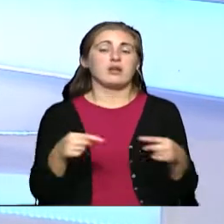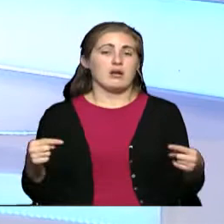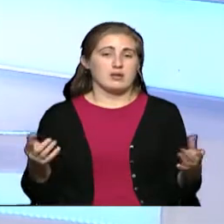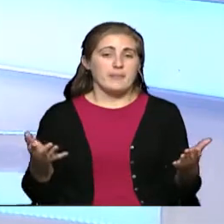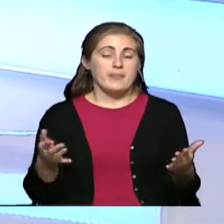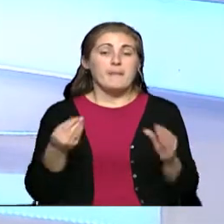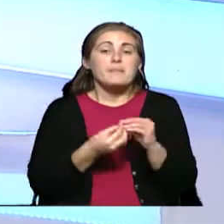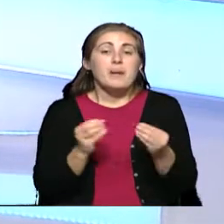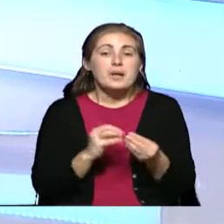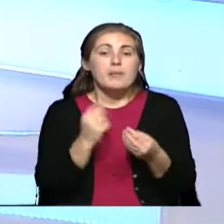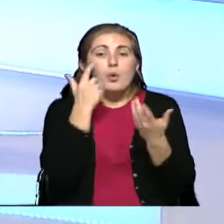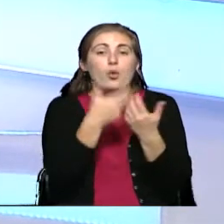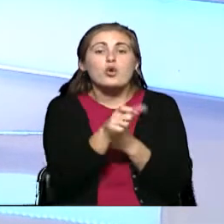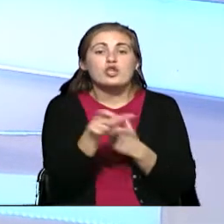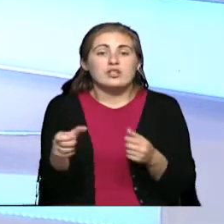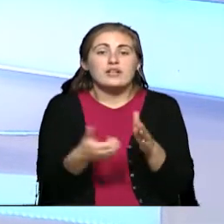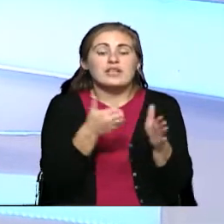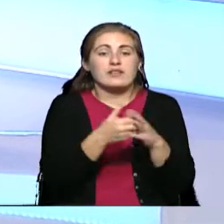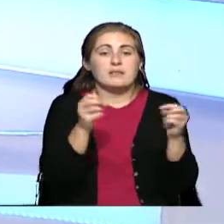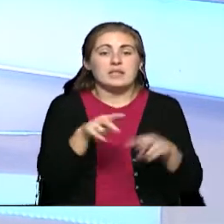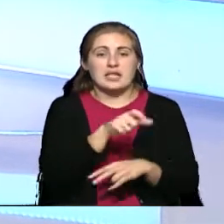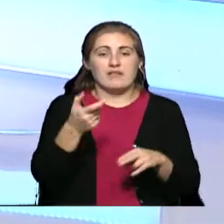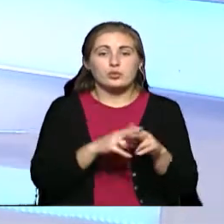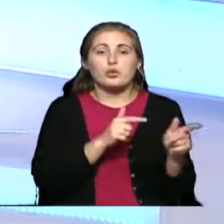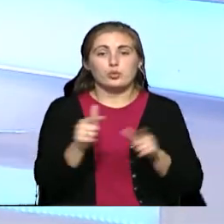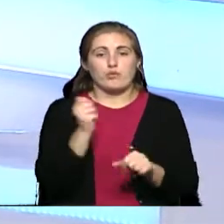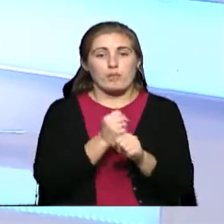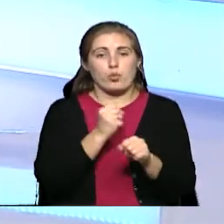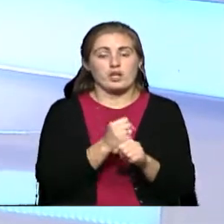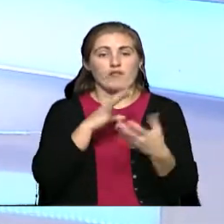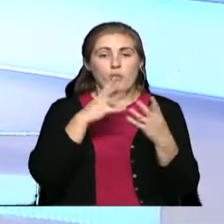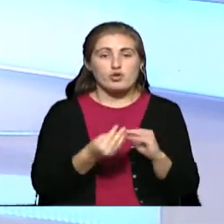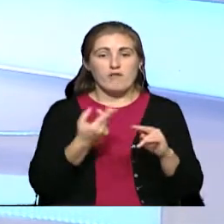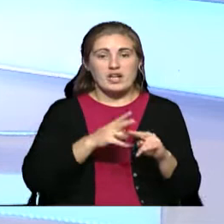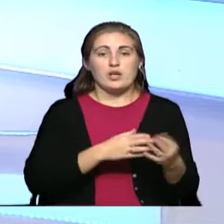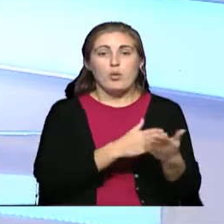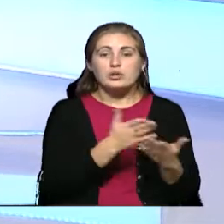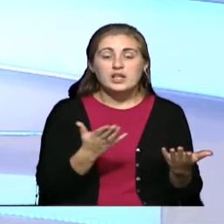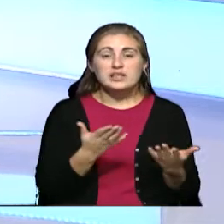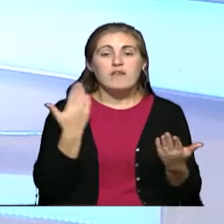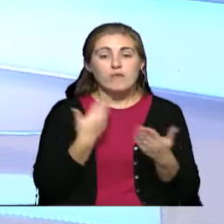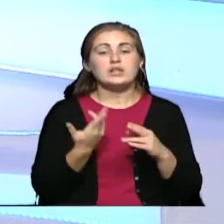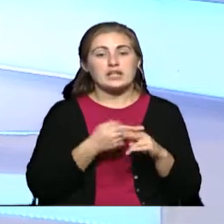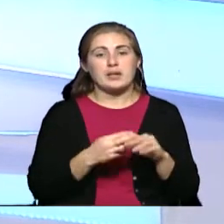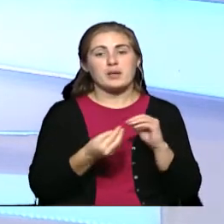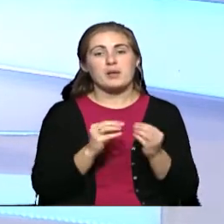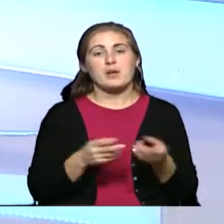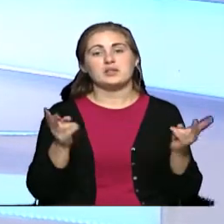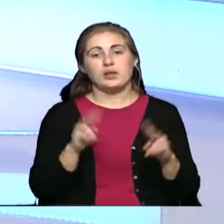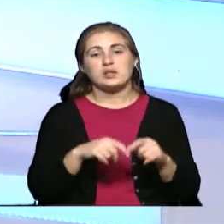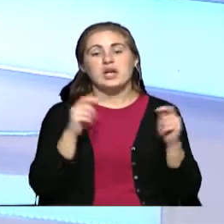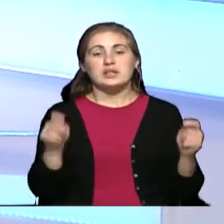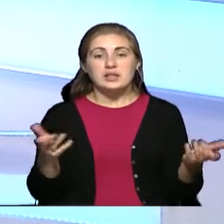есть проблема количества просто специалистов, которые готовы работать вообще в этой отрасли, вот эта проблема остается